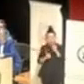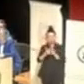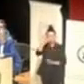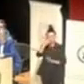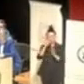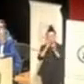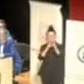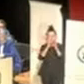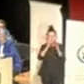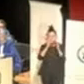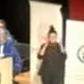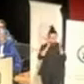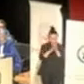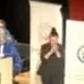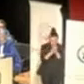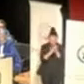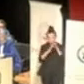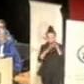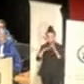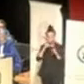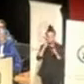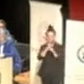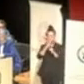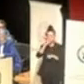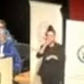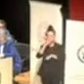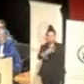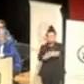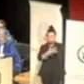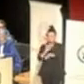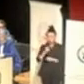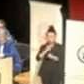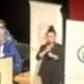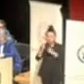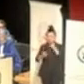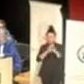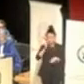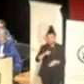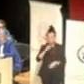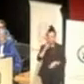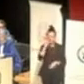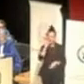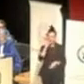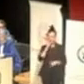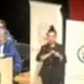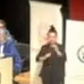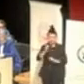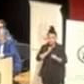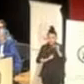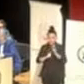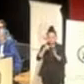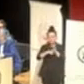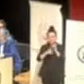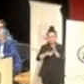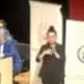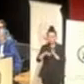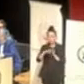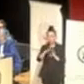görev yapmaktayım. Ankara Üniversitesi Dil ve Tarih Coğrafya Fakültesi tarih bölümü